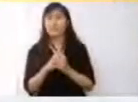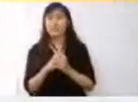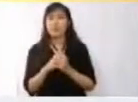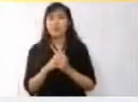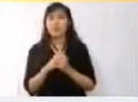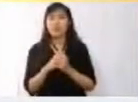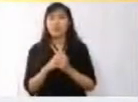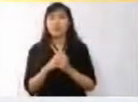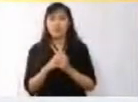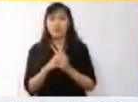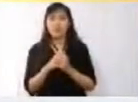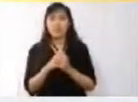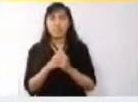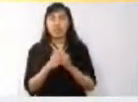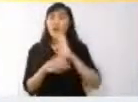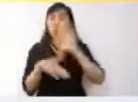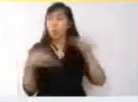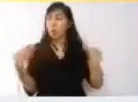Roque.